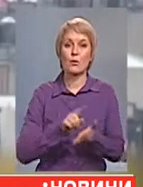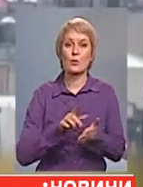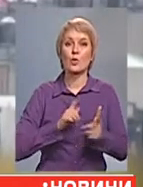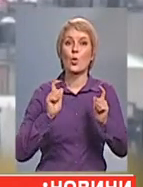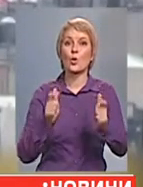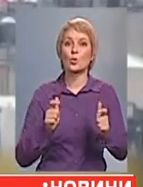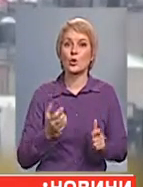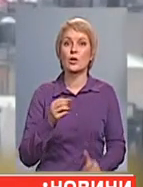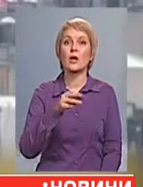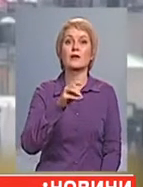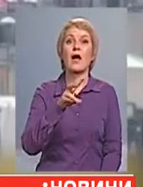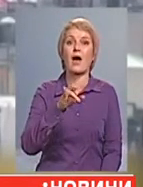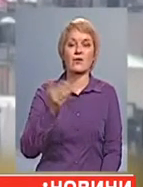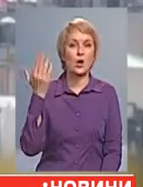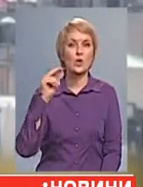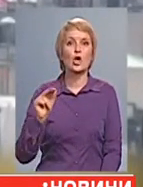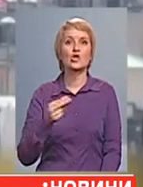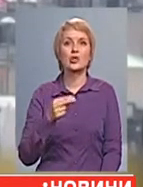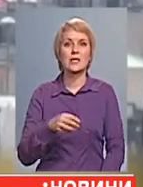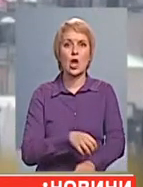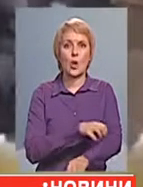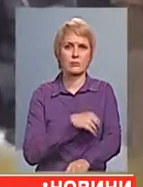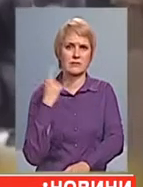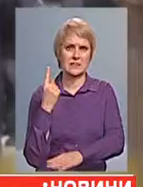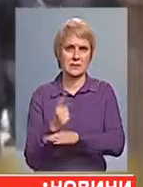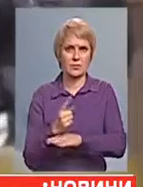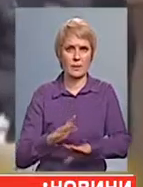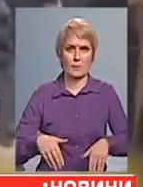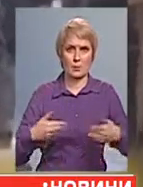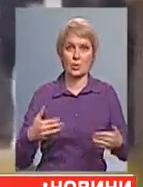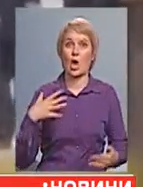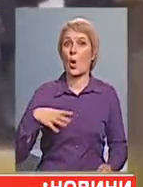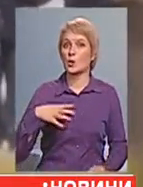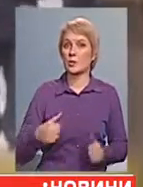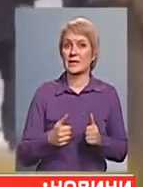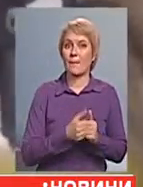в травні, але тоді чеські комуністи наклали вето на пропозицію. Очікують, що найближчим